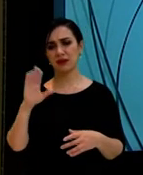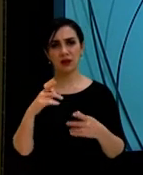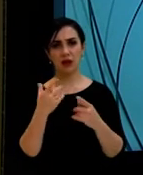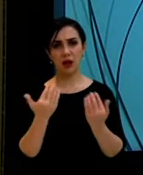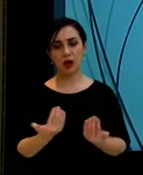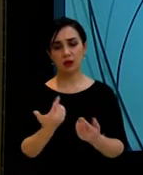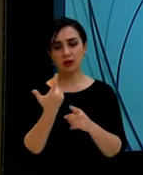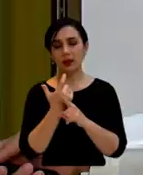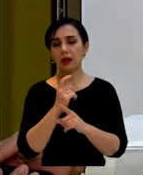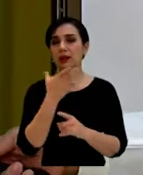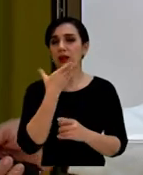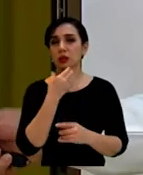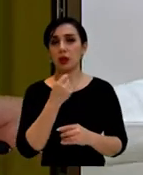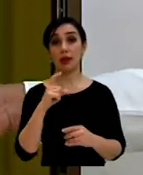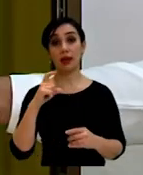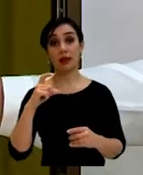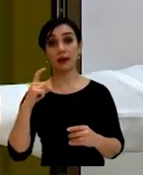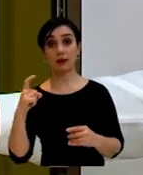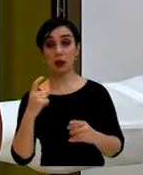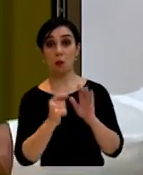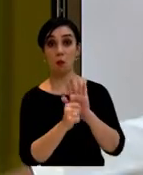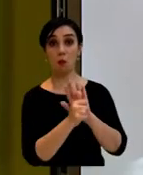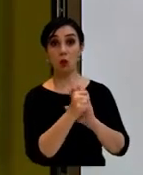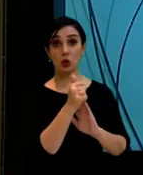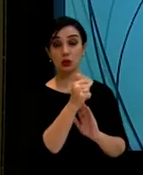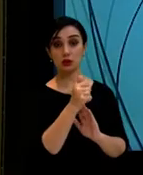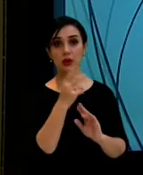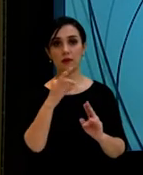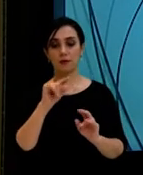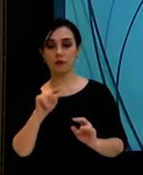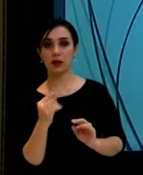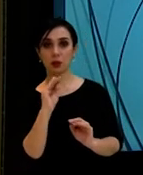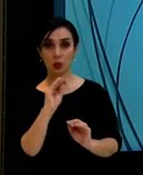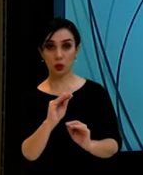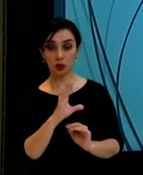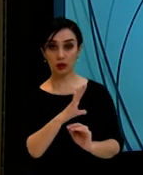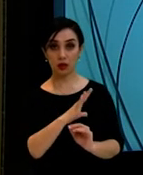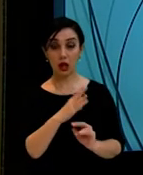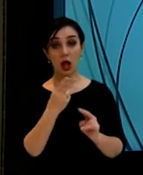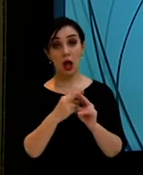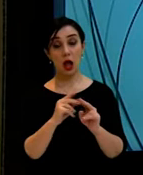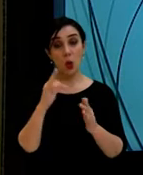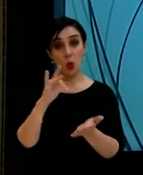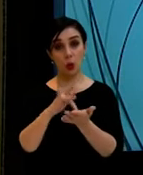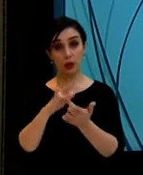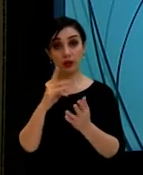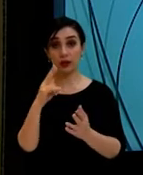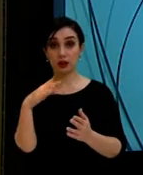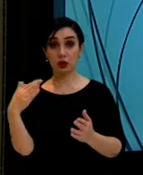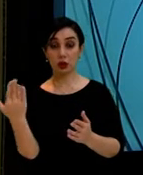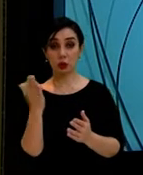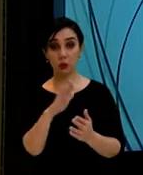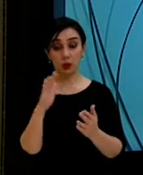go'zal. Eh, undov so'zi gap boshida keldi va undan keyin virgul qo'yildi. U o'rtasida kelsa, ikki tomondan virgul